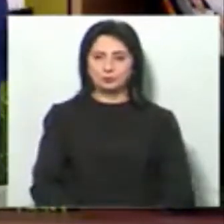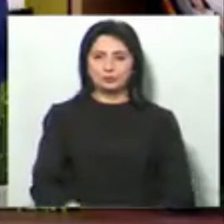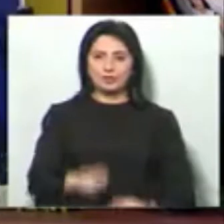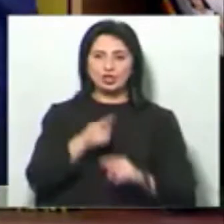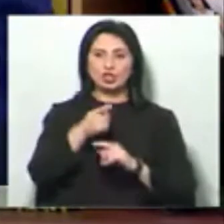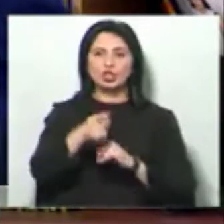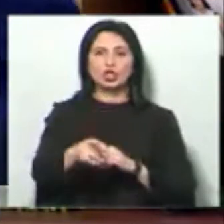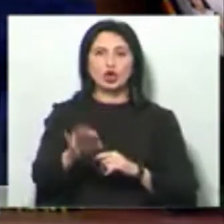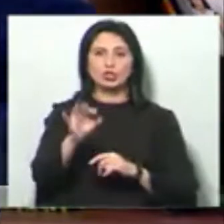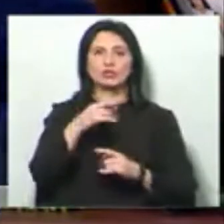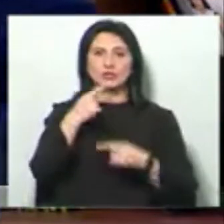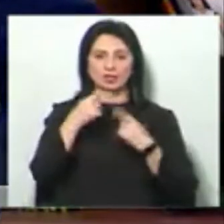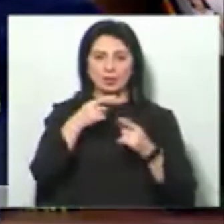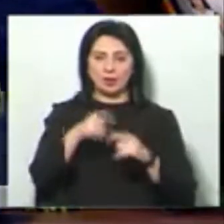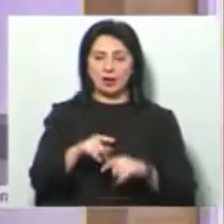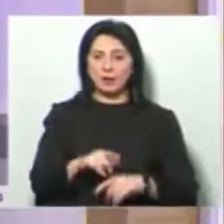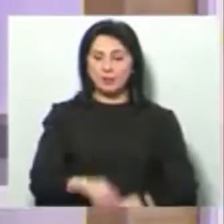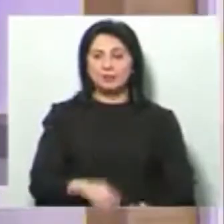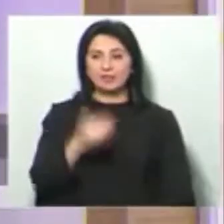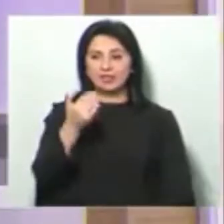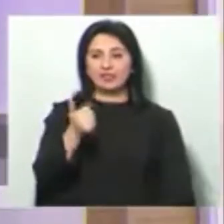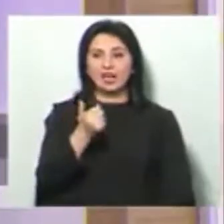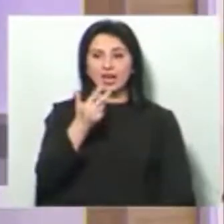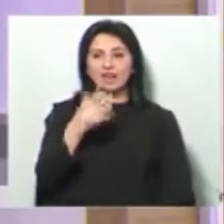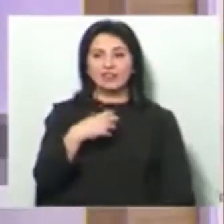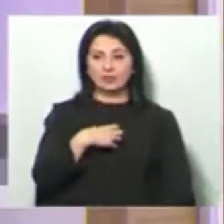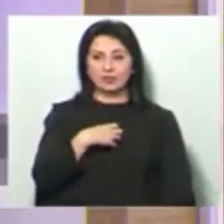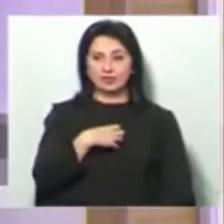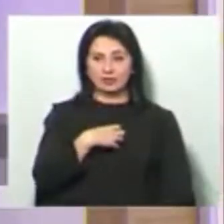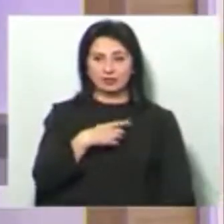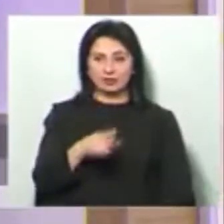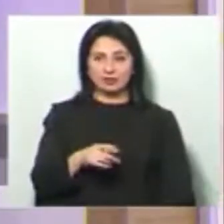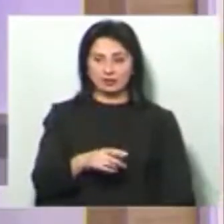შორწაგვეყვას ამას. Გასაკვირველია, მაგრამ თქვენ რამდენიმე მნიშვნელოვანი